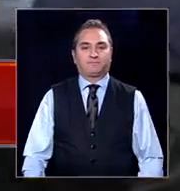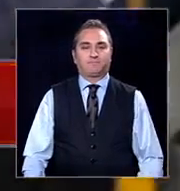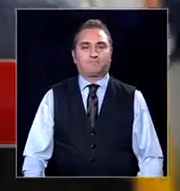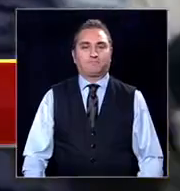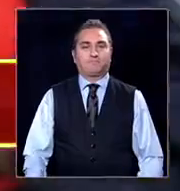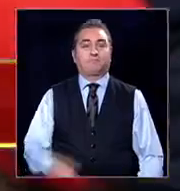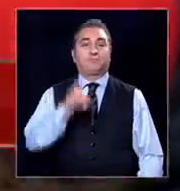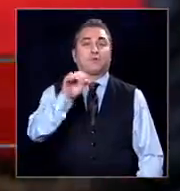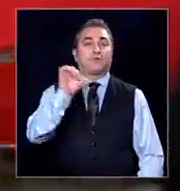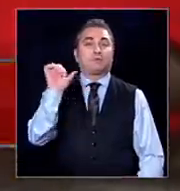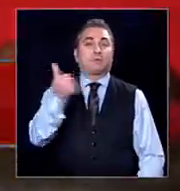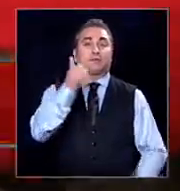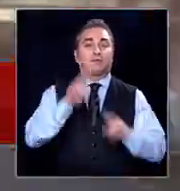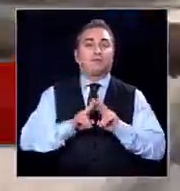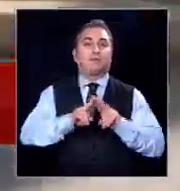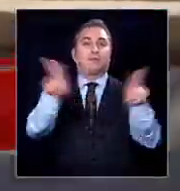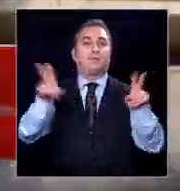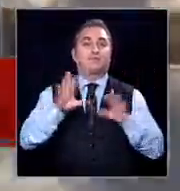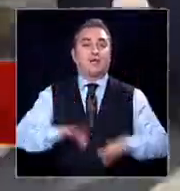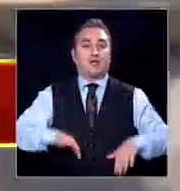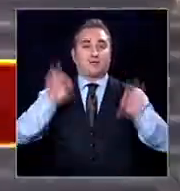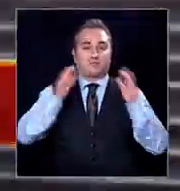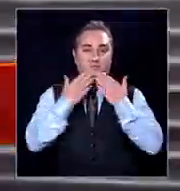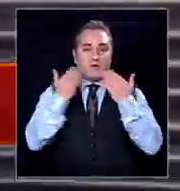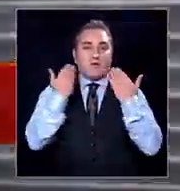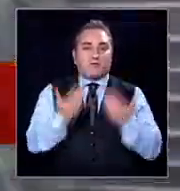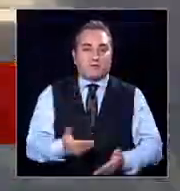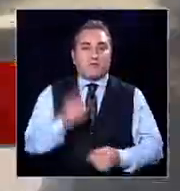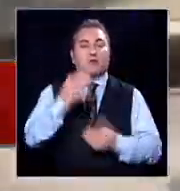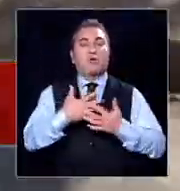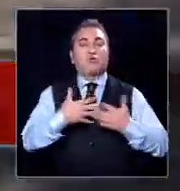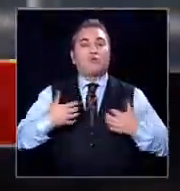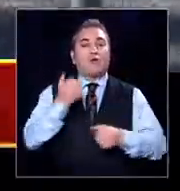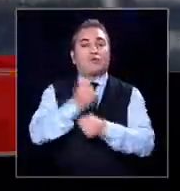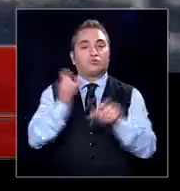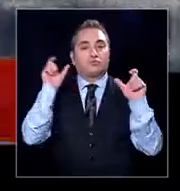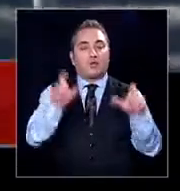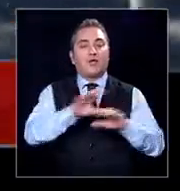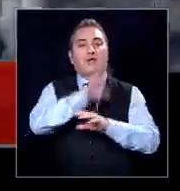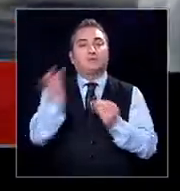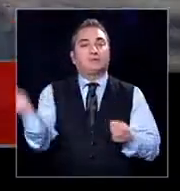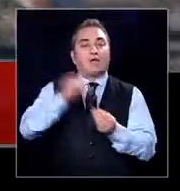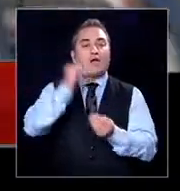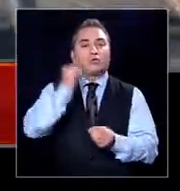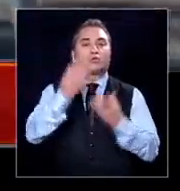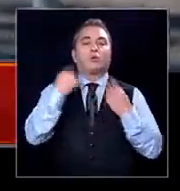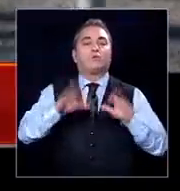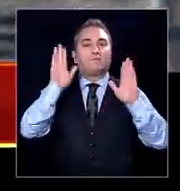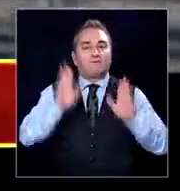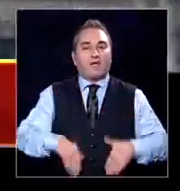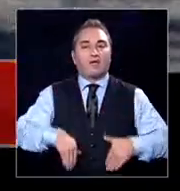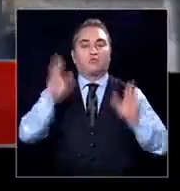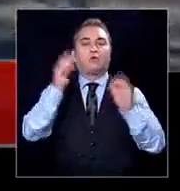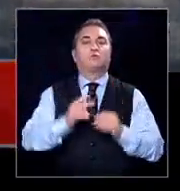O müthiş yolculuğa hazırlanırken güvenlik güçleri daha beteri olmasın diye önlem aldı. Kongrenin çevresini